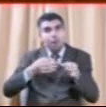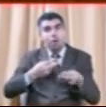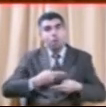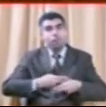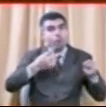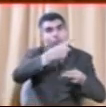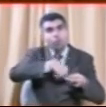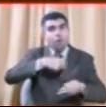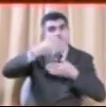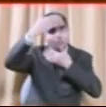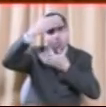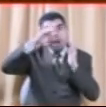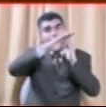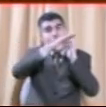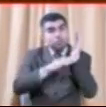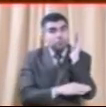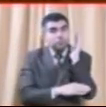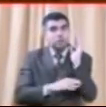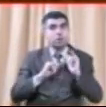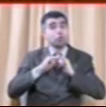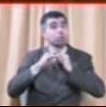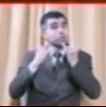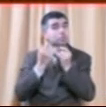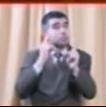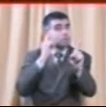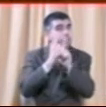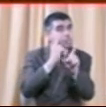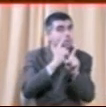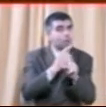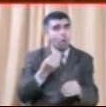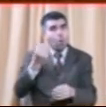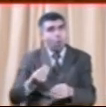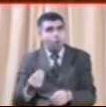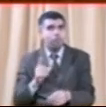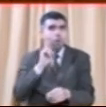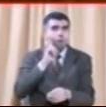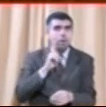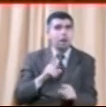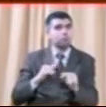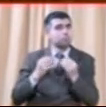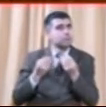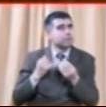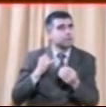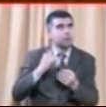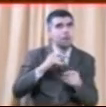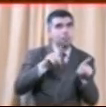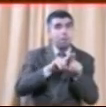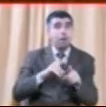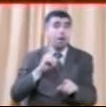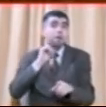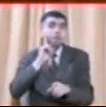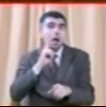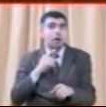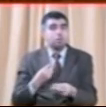مراكز استقبال لكافة الضحايا خاصة إذا كانوا نساء أو أطفالا، ويتم التكفل بهؤلاء النساء من